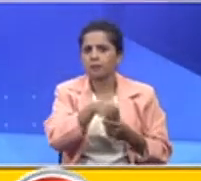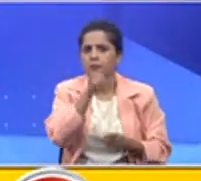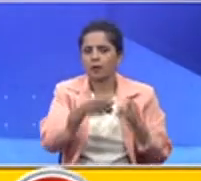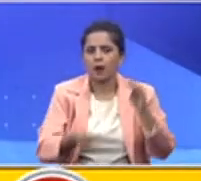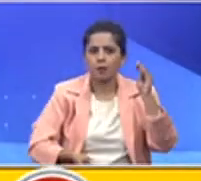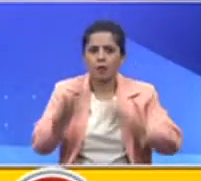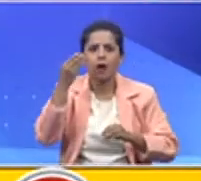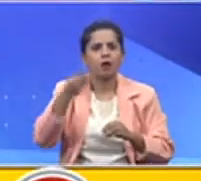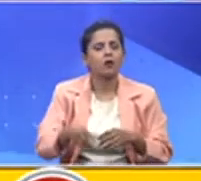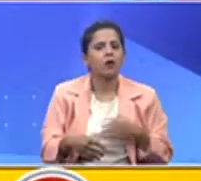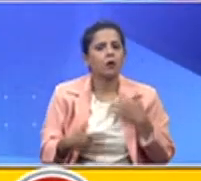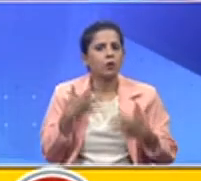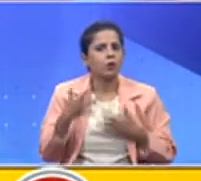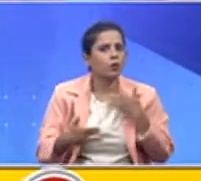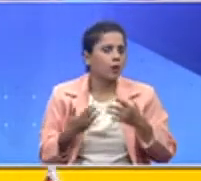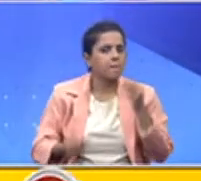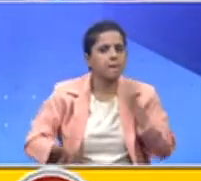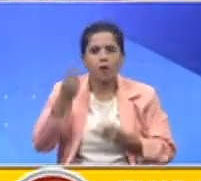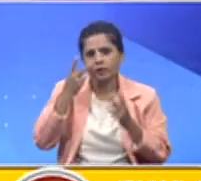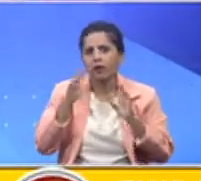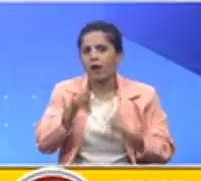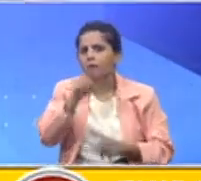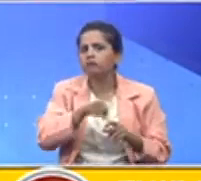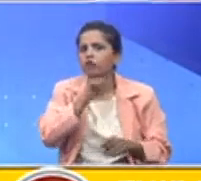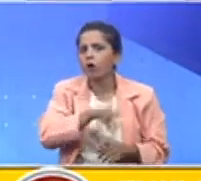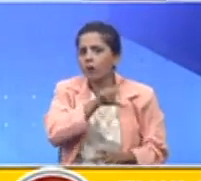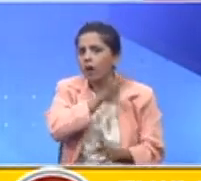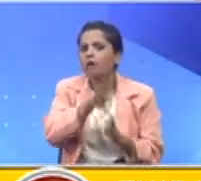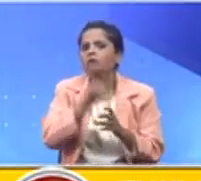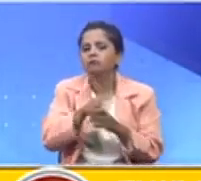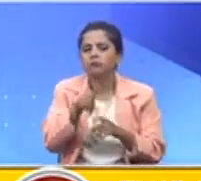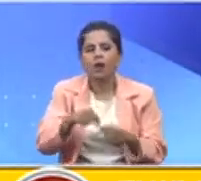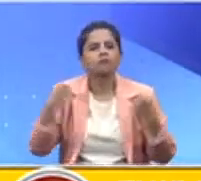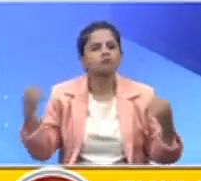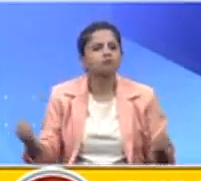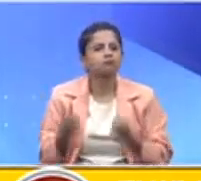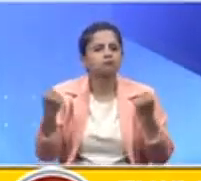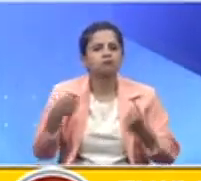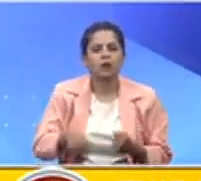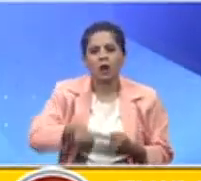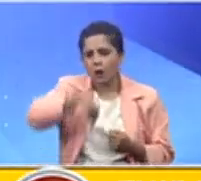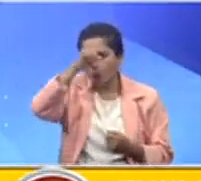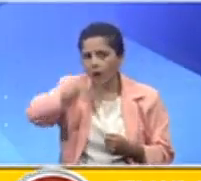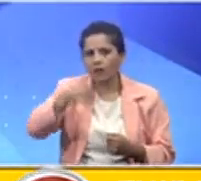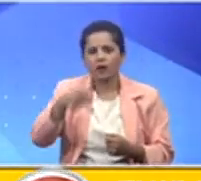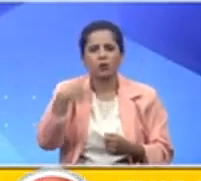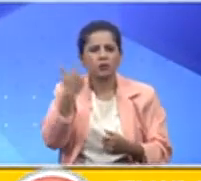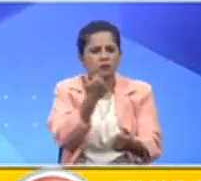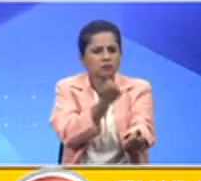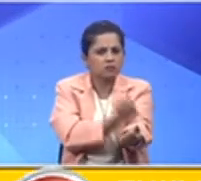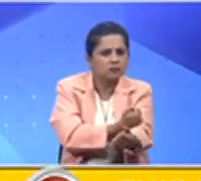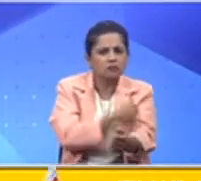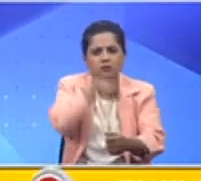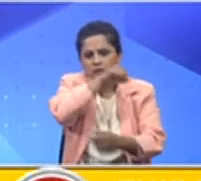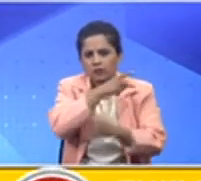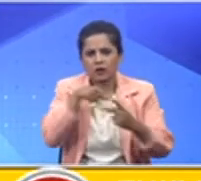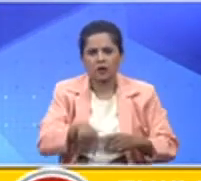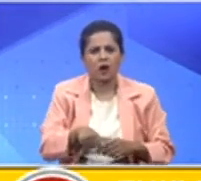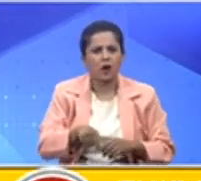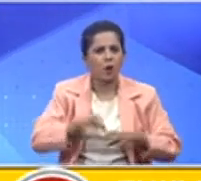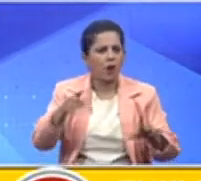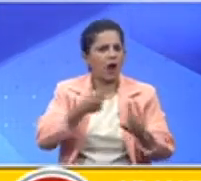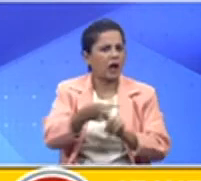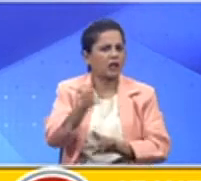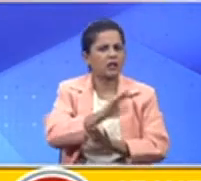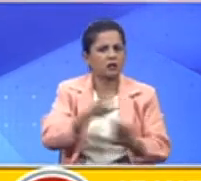बहुत उत्सा बढ़ाने वाली हैं ये प्रयास भारत में नशे के खिलाब अभ्यान को बहुत ताकत